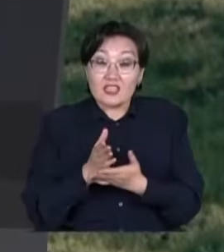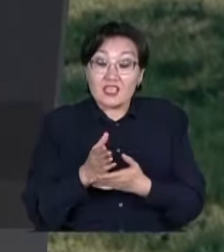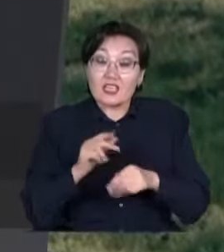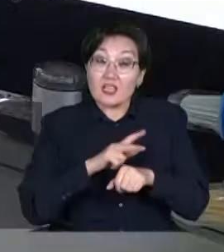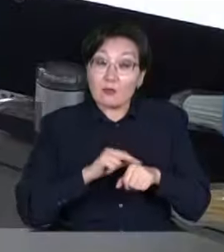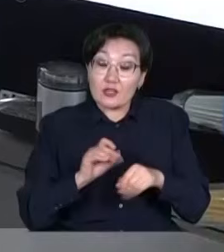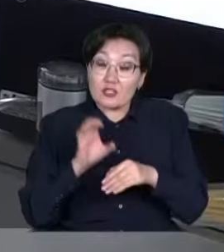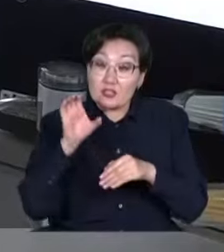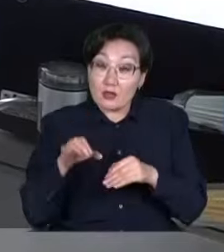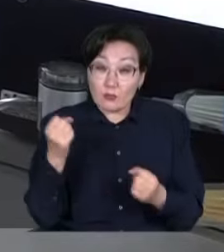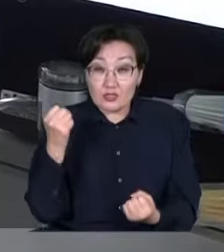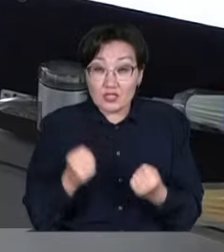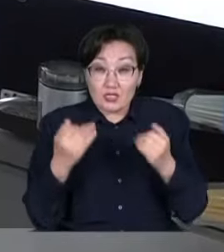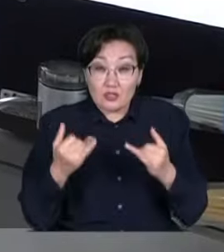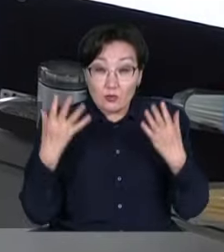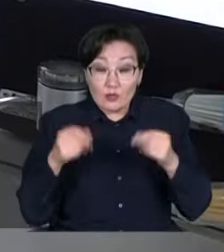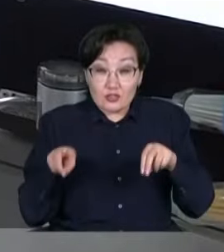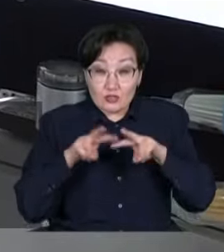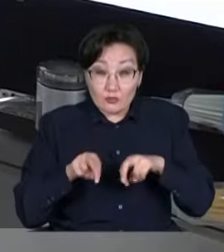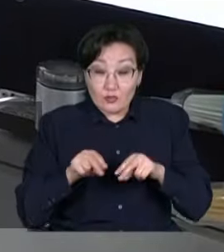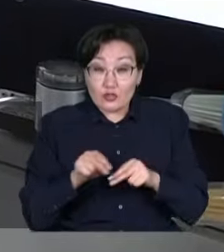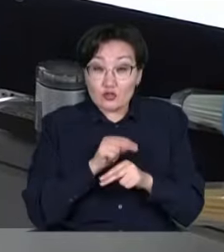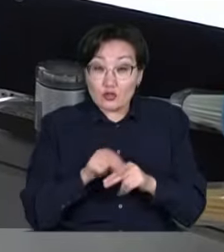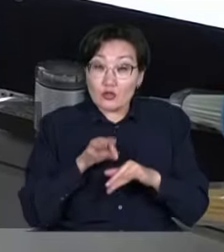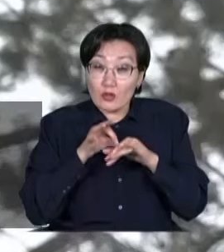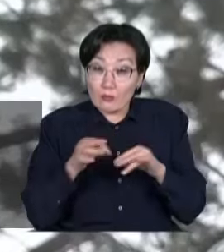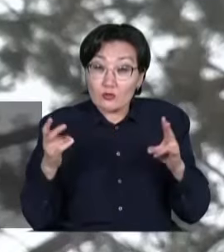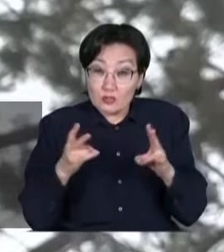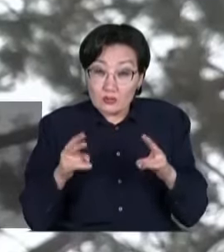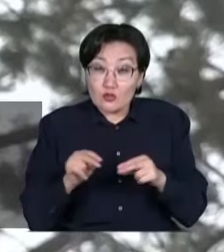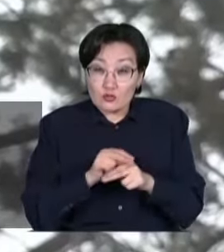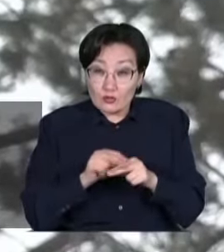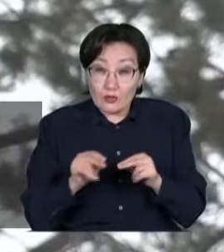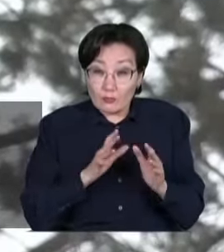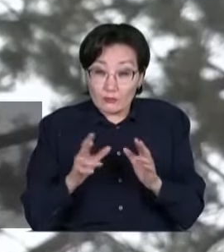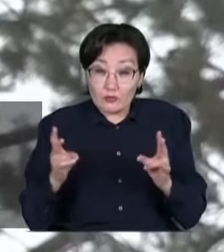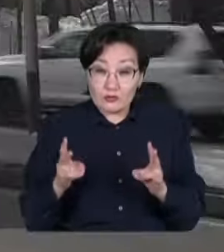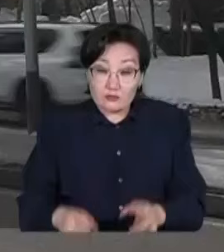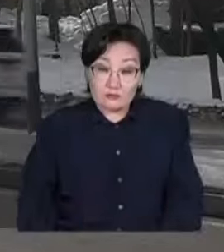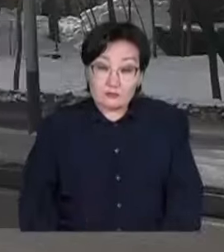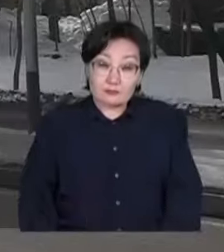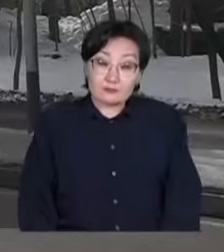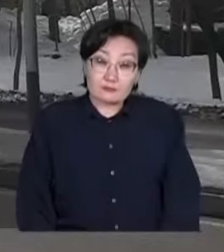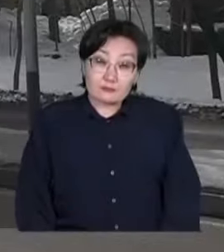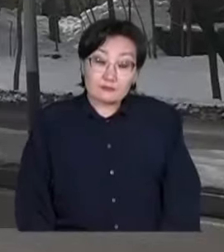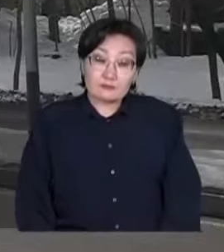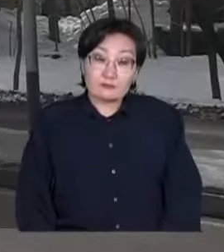жөнелтілетін болғандықтан көлігіңізді қазірден тексертіп жөндеуге алып барғаныңыз абзал. Жансая Олжабек, Рашидин Якупов, Алматы телеарнасы.